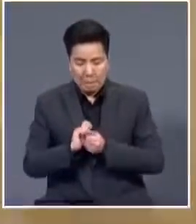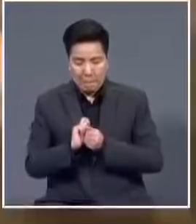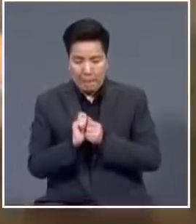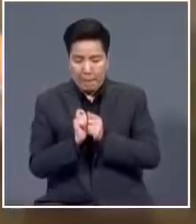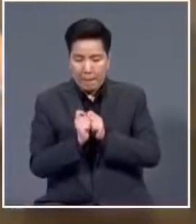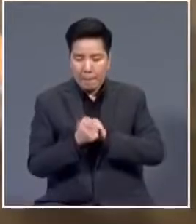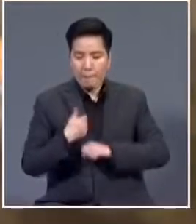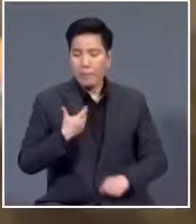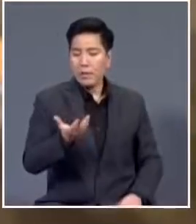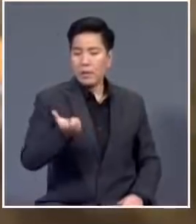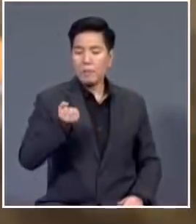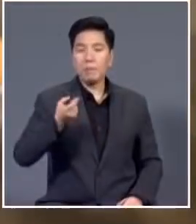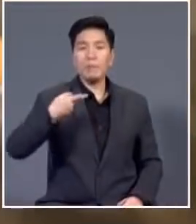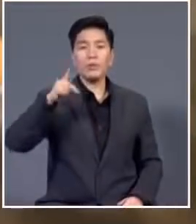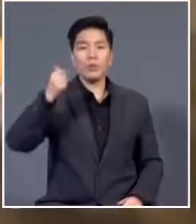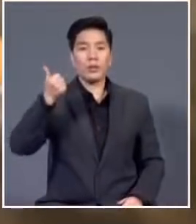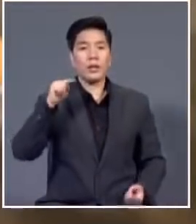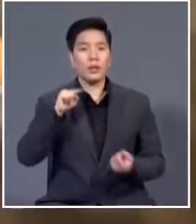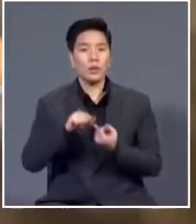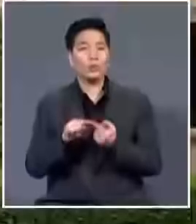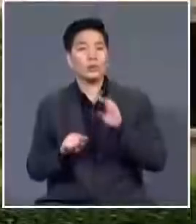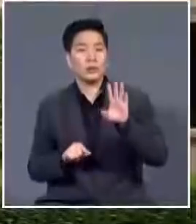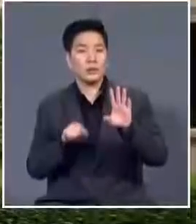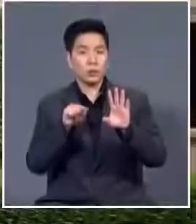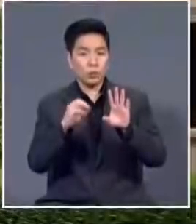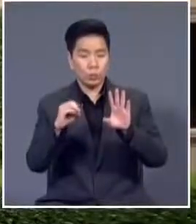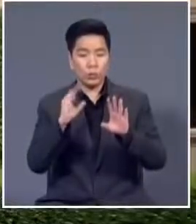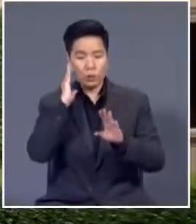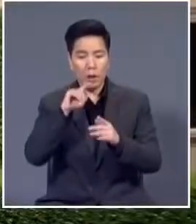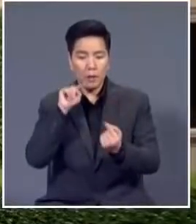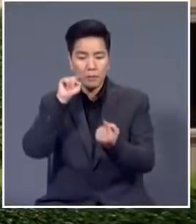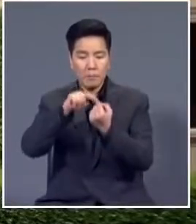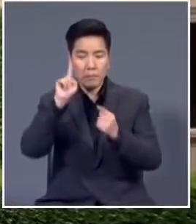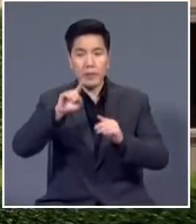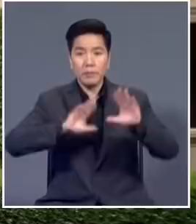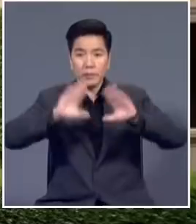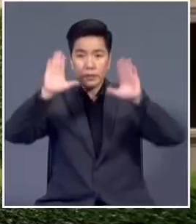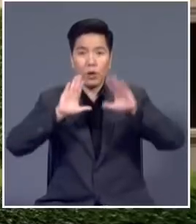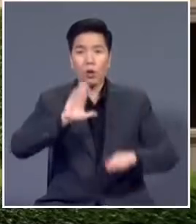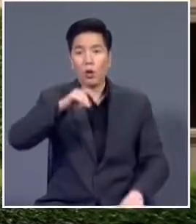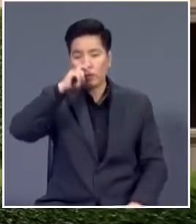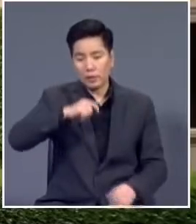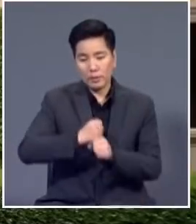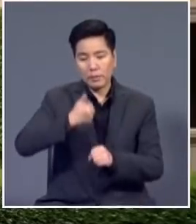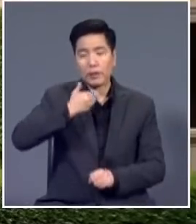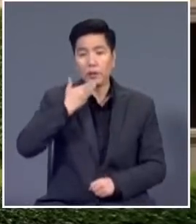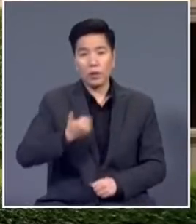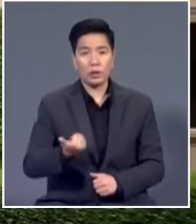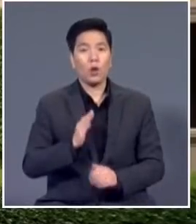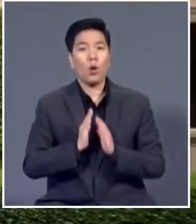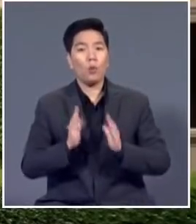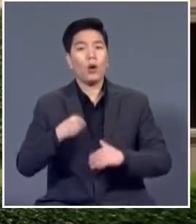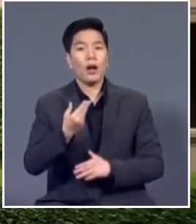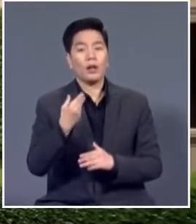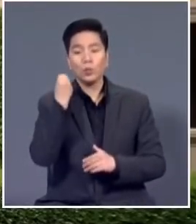ได้รับประโยชน์สูงสุดจากการเปลี่ยนแปลงในยุค 4.0 นะครับและการเดินหน้าไปสู่การเป็นประชาธิปไตยของเรานะครับที่ยั่งยืนขอขอบคุณนะครับขอให้ทุกค